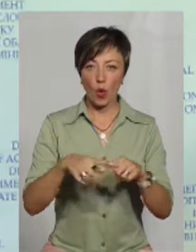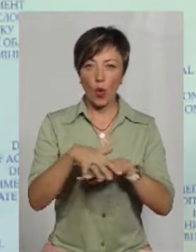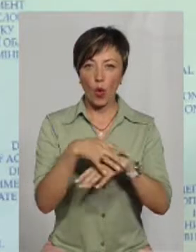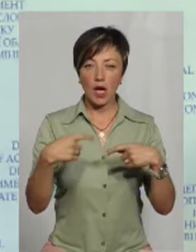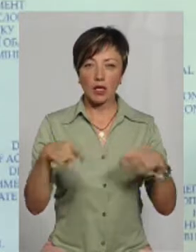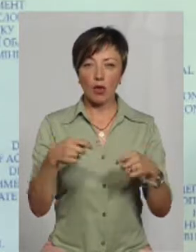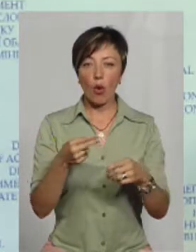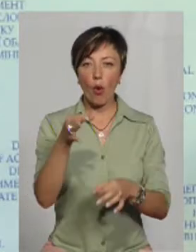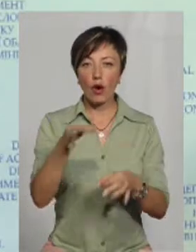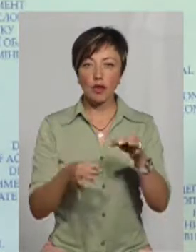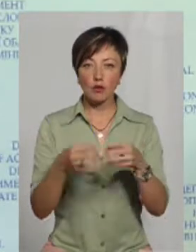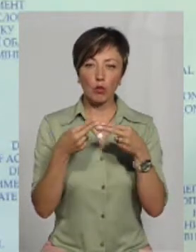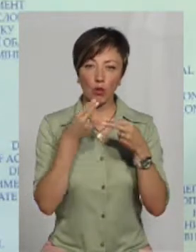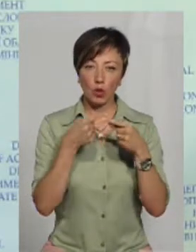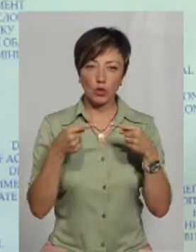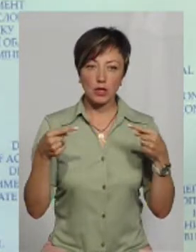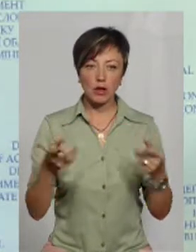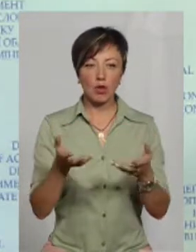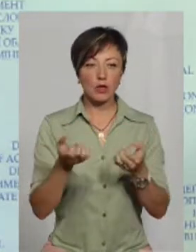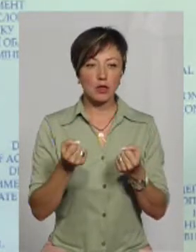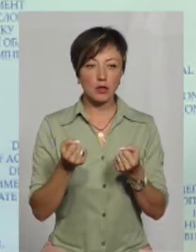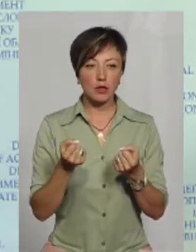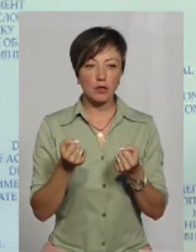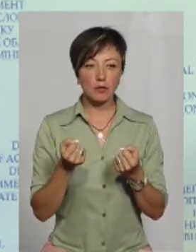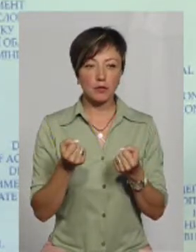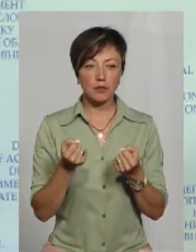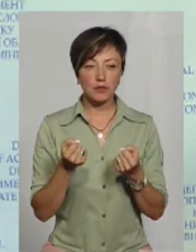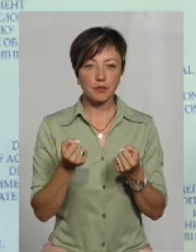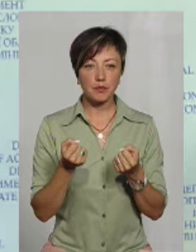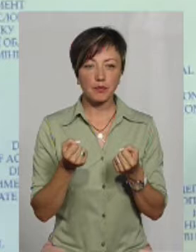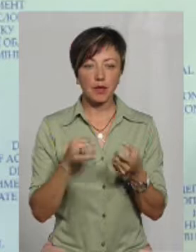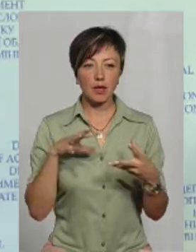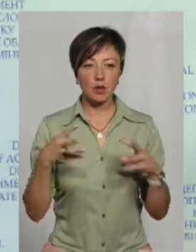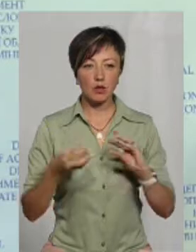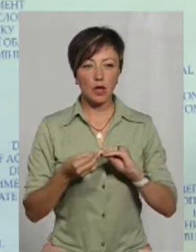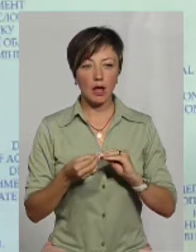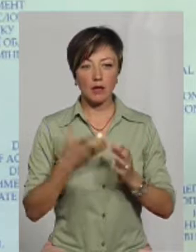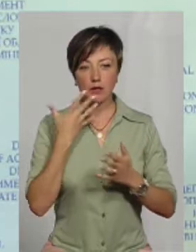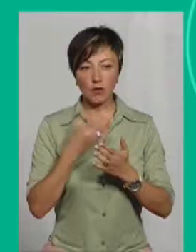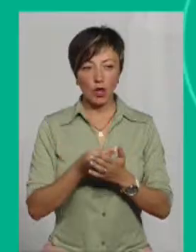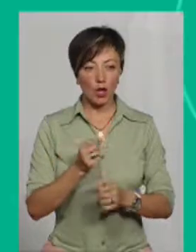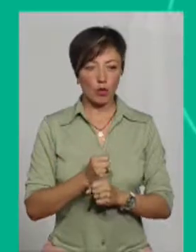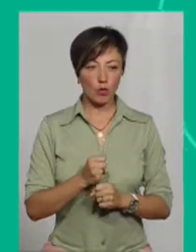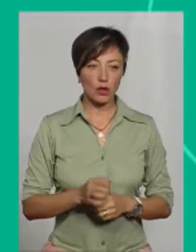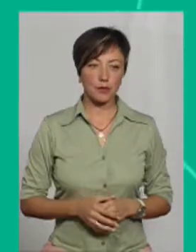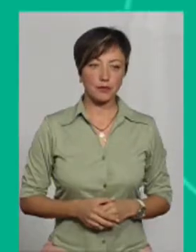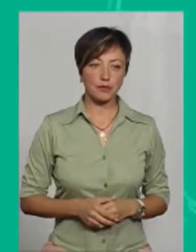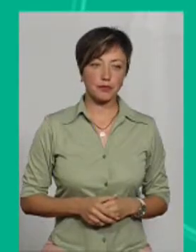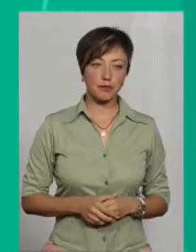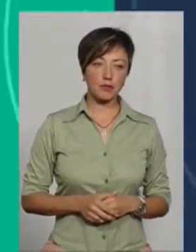органічної продукції і отримувати результати від своєї роботи.